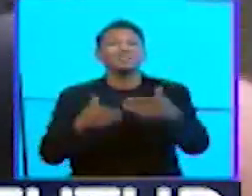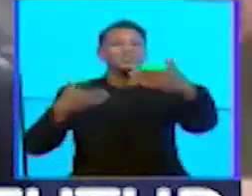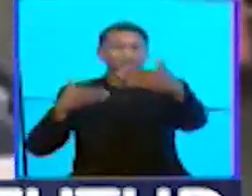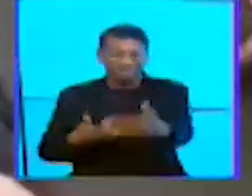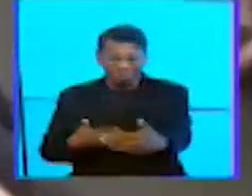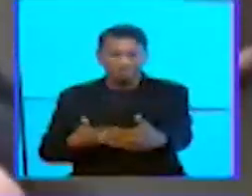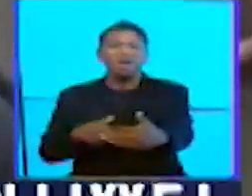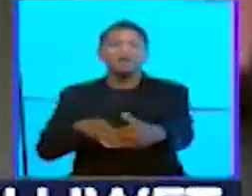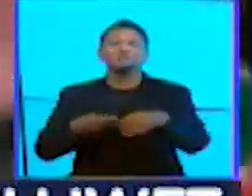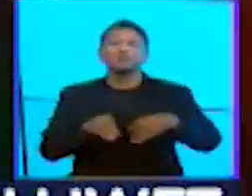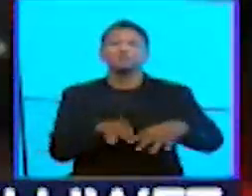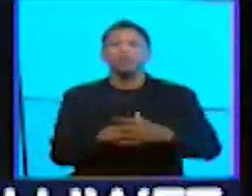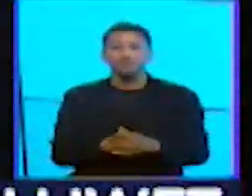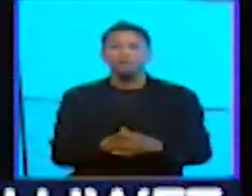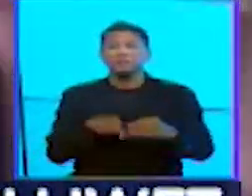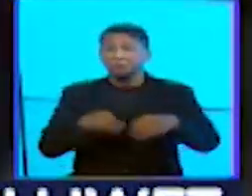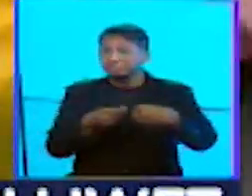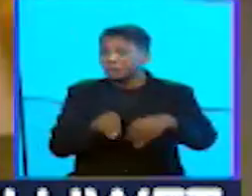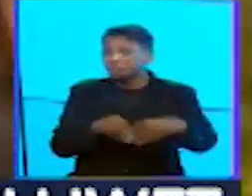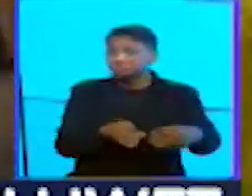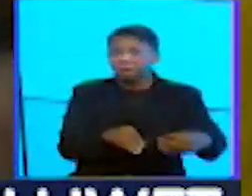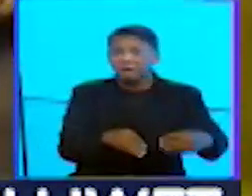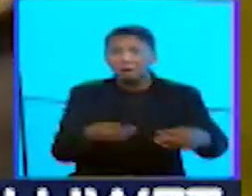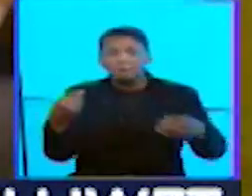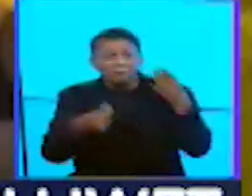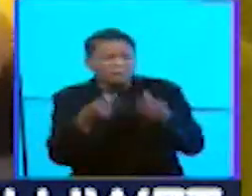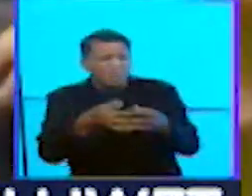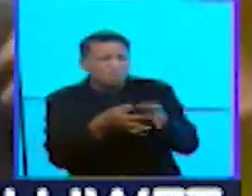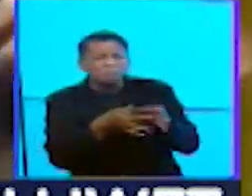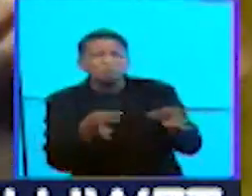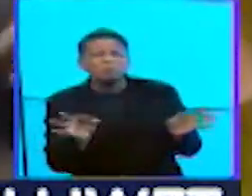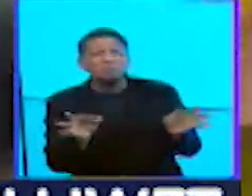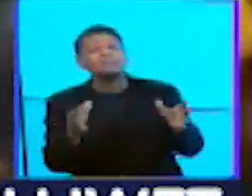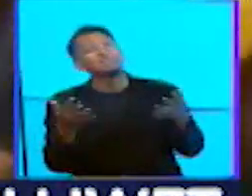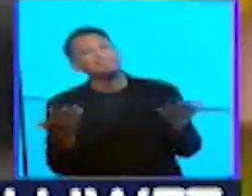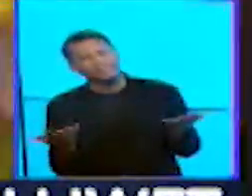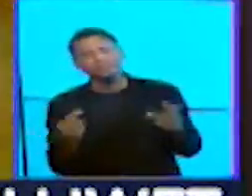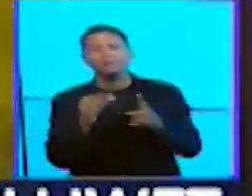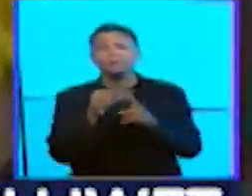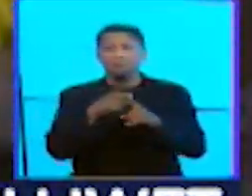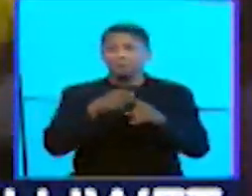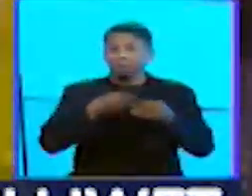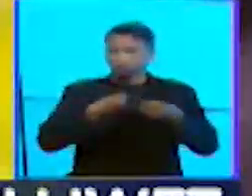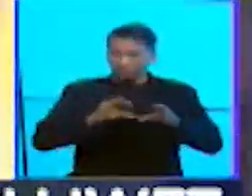Karena lapak sepi pembeli, pedagang antusias mengumpulkan uang saweran dan menggelar pesta nasi liwet di tengah jalan Cihideung.